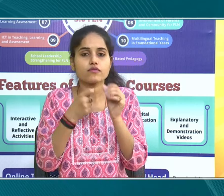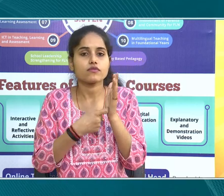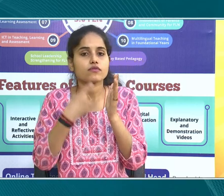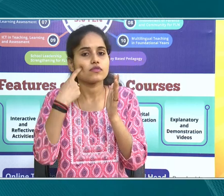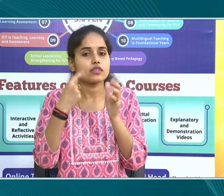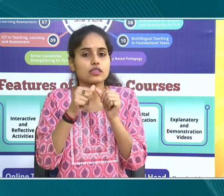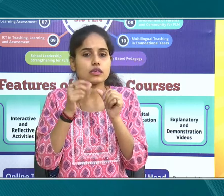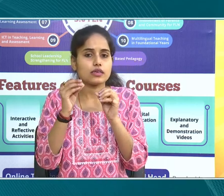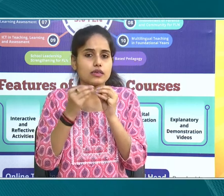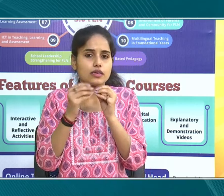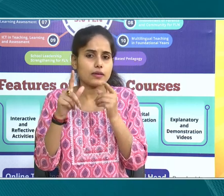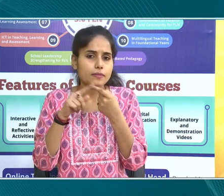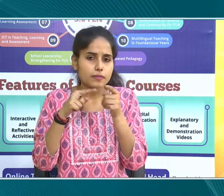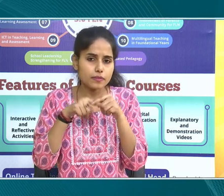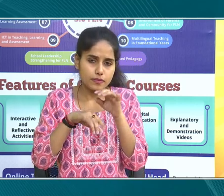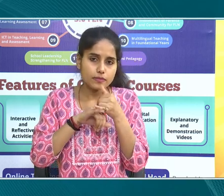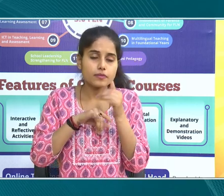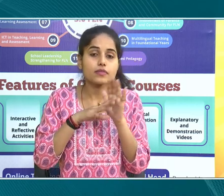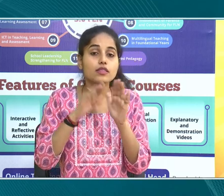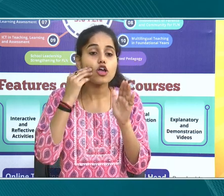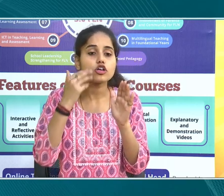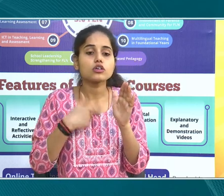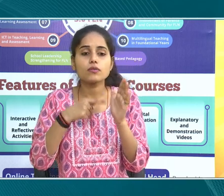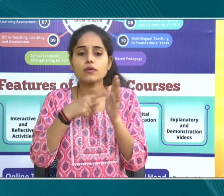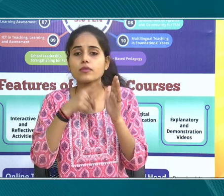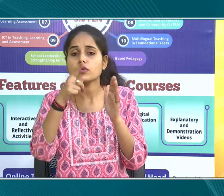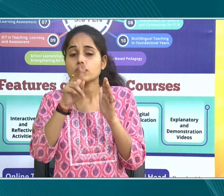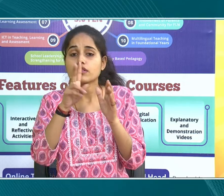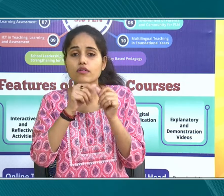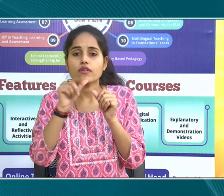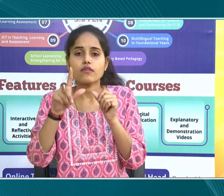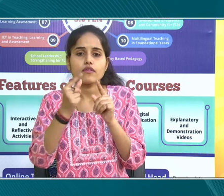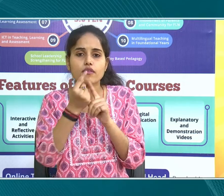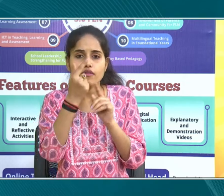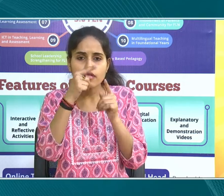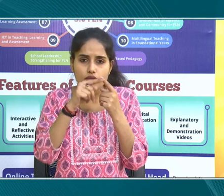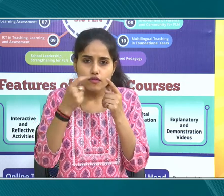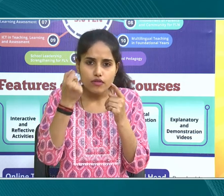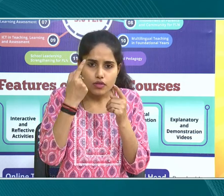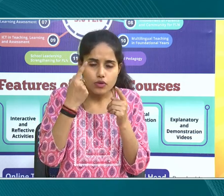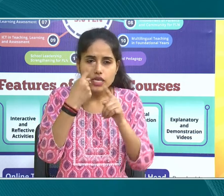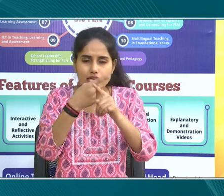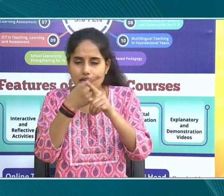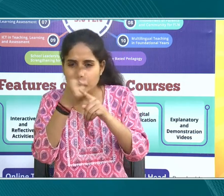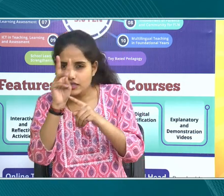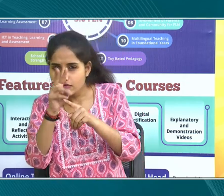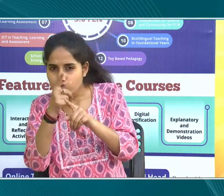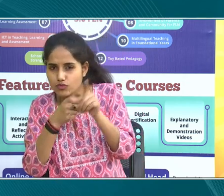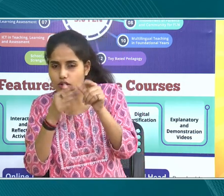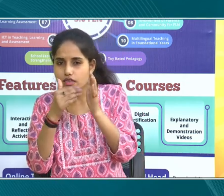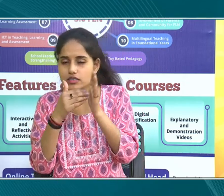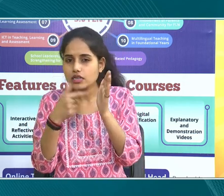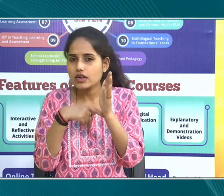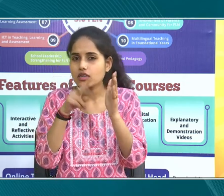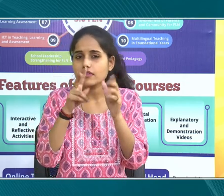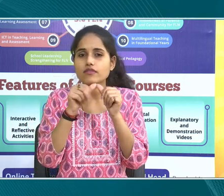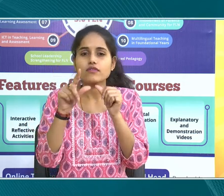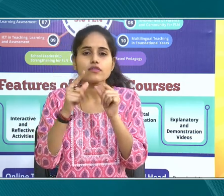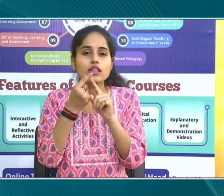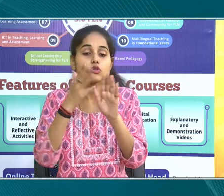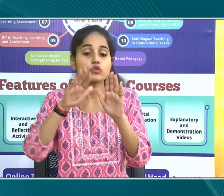वैल्यू जब पता चले की तो वो हमें अपनी वैल्यूज के अकॉर्डिंग उसकी नॉन वैल्यू में पता चल जाएगी तो चलिए राहुल जी अब आगे अपने